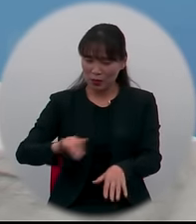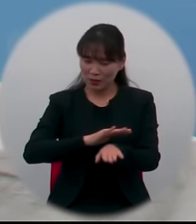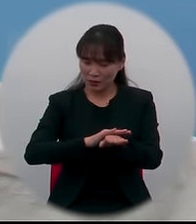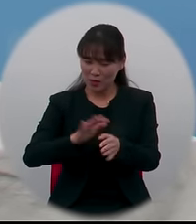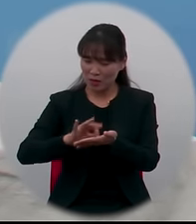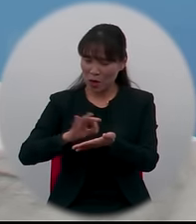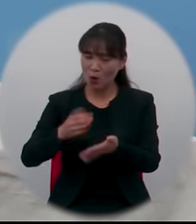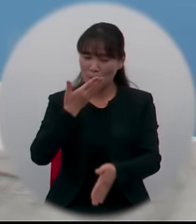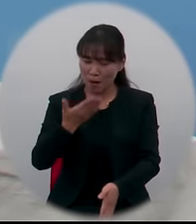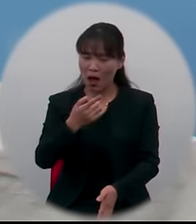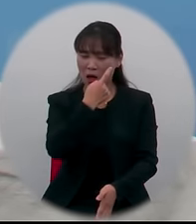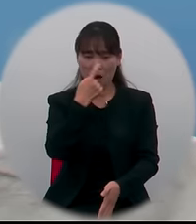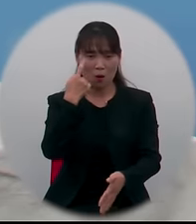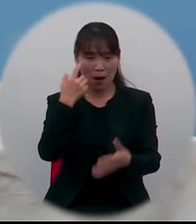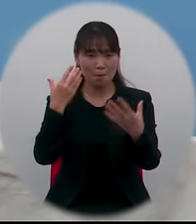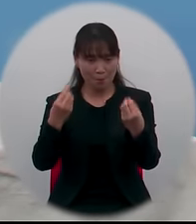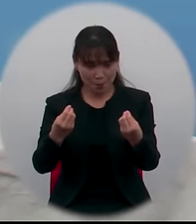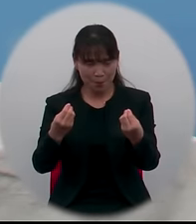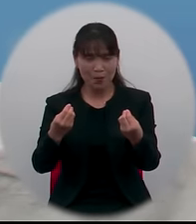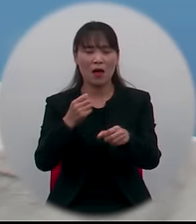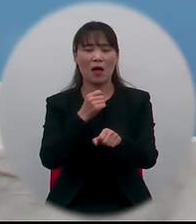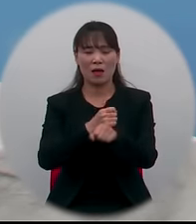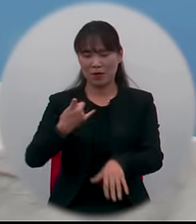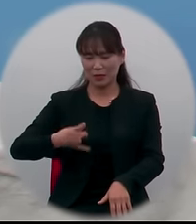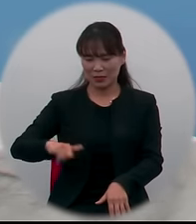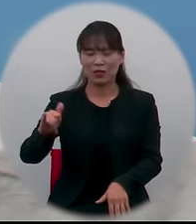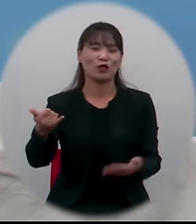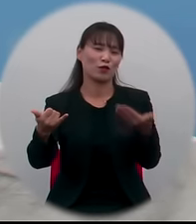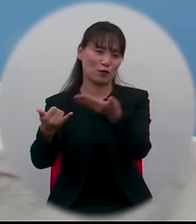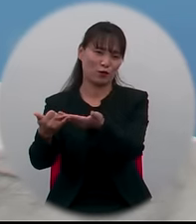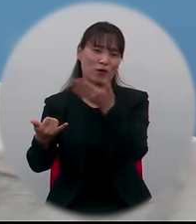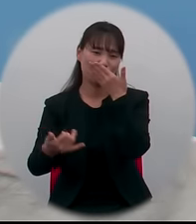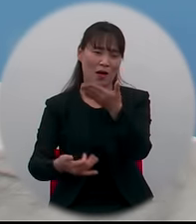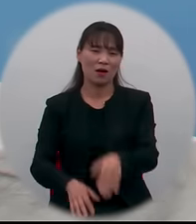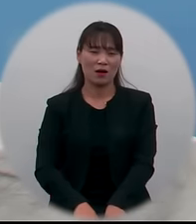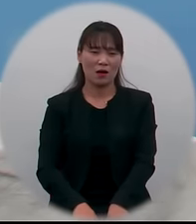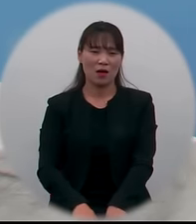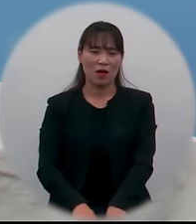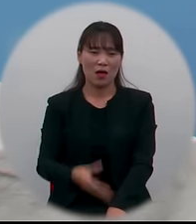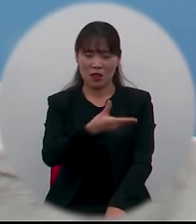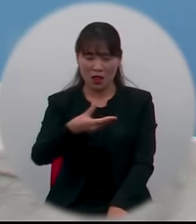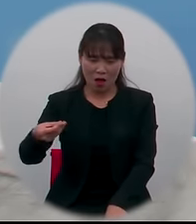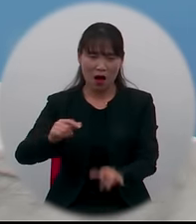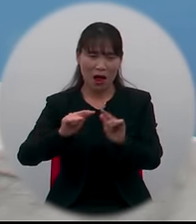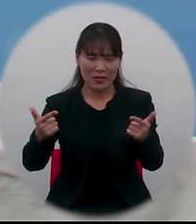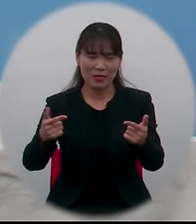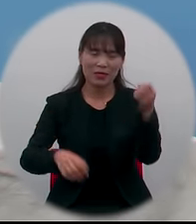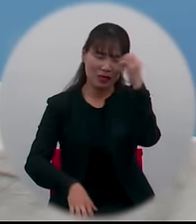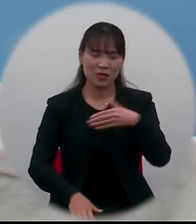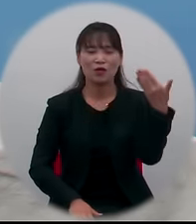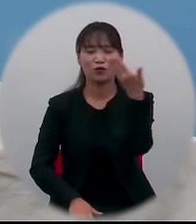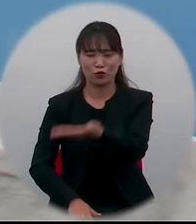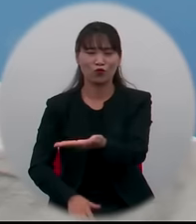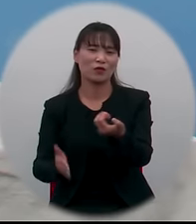있다라고 확인이 되는 순간 그것을 자녀에게 주시는 거예요 그래서 대어가 아닌 을 하시기